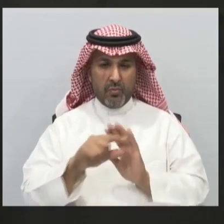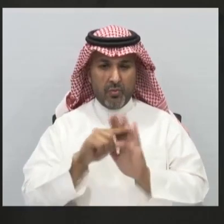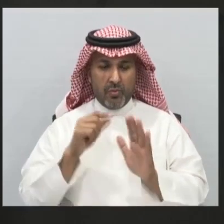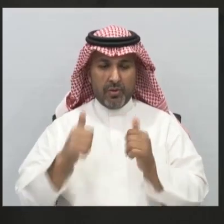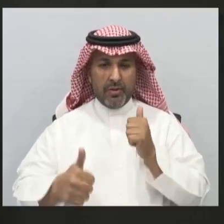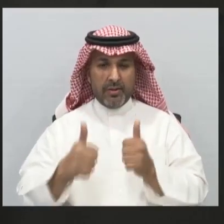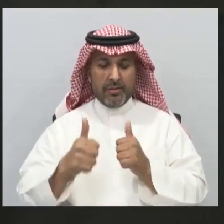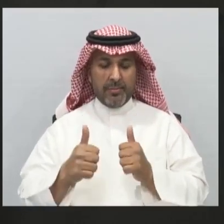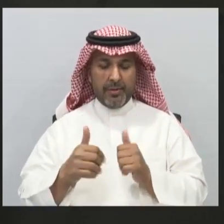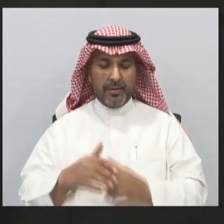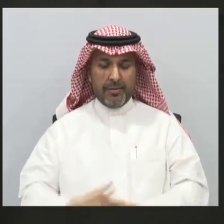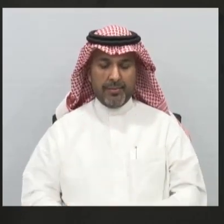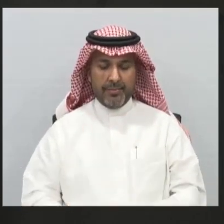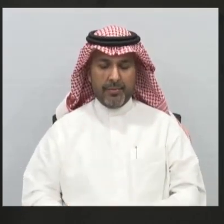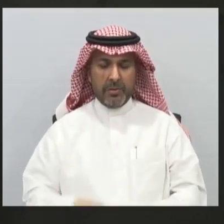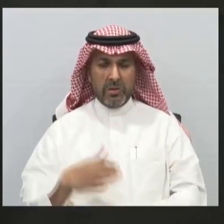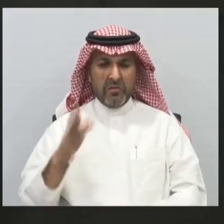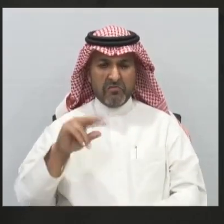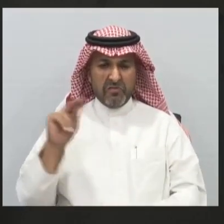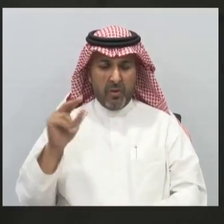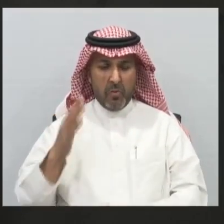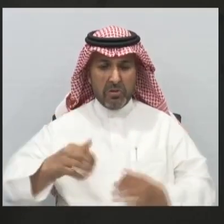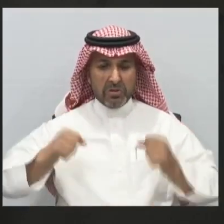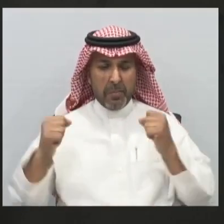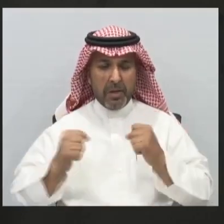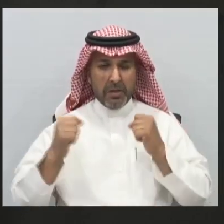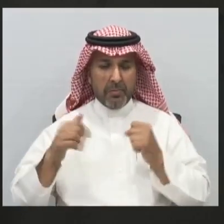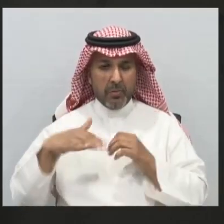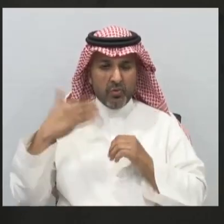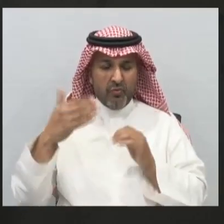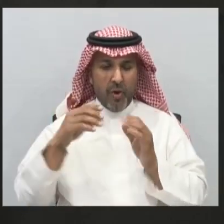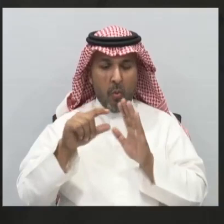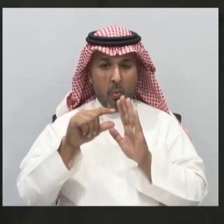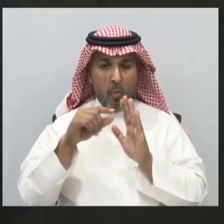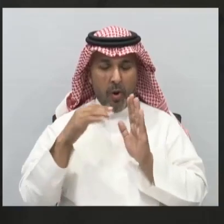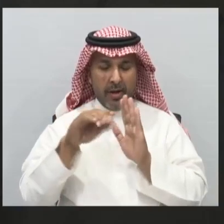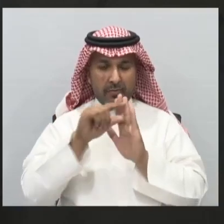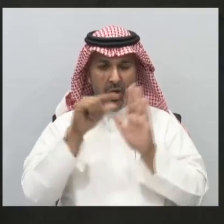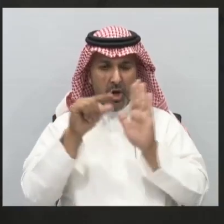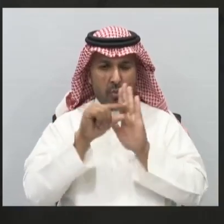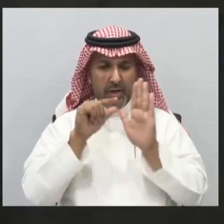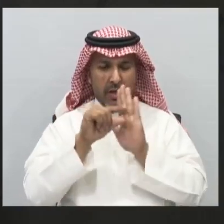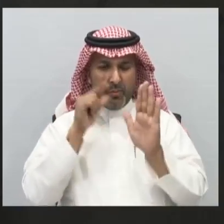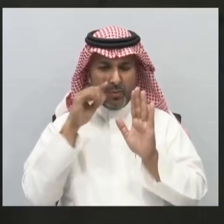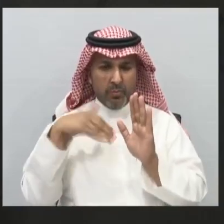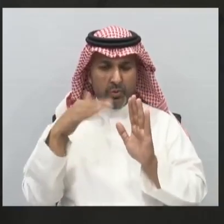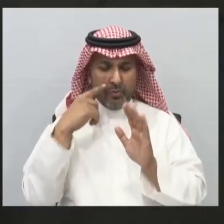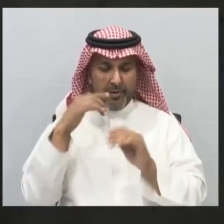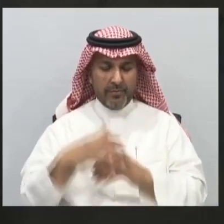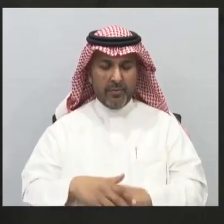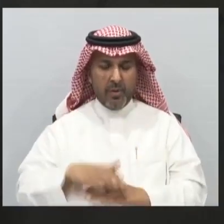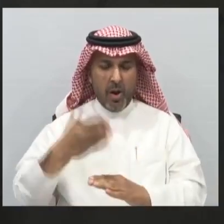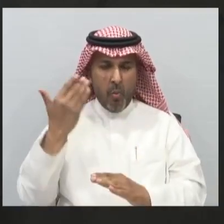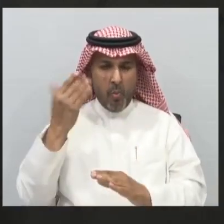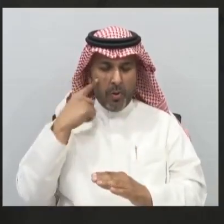وطالما اختبار تراكمي راح نتحدث عن الفصول اللي مرت علينا ايضا فصول ايضا سبق مرت علينا